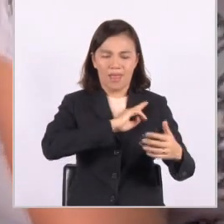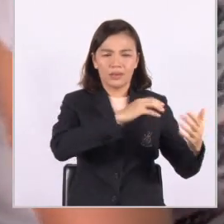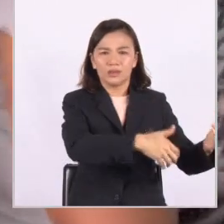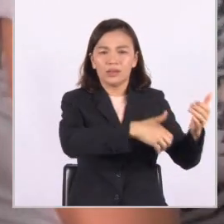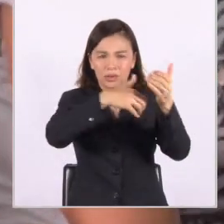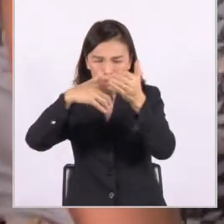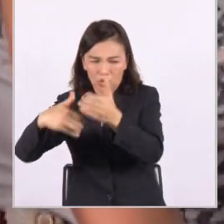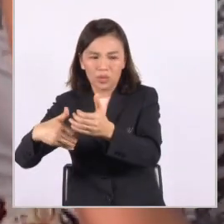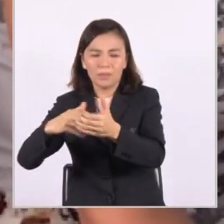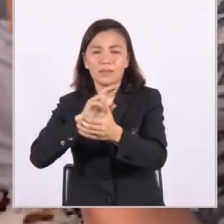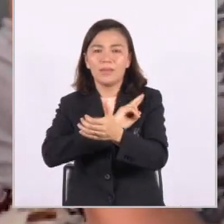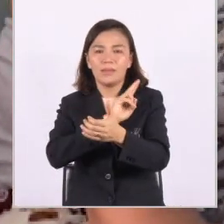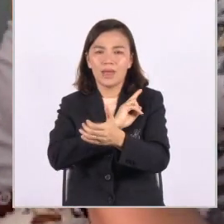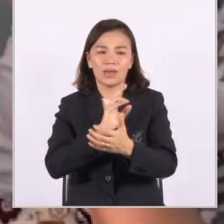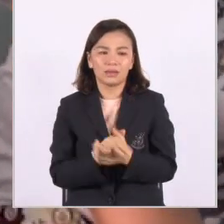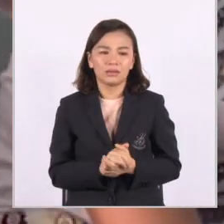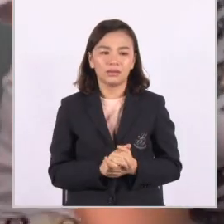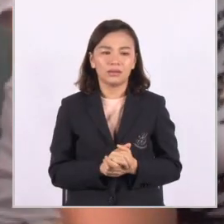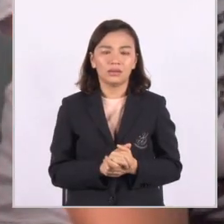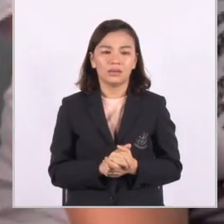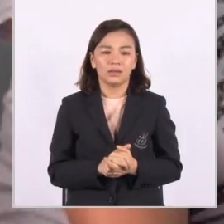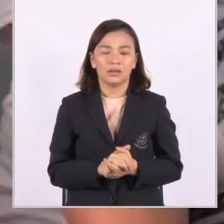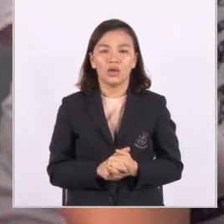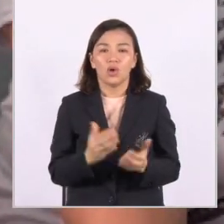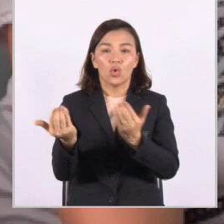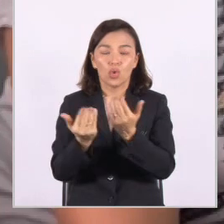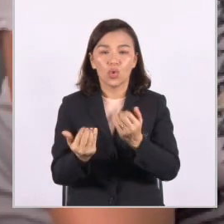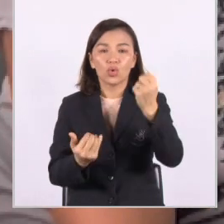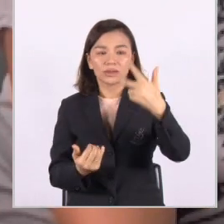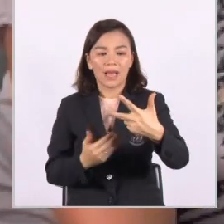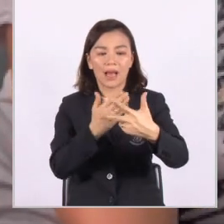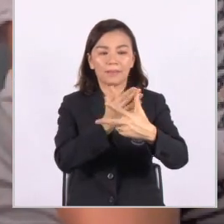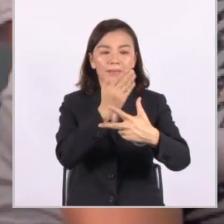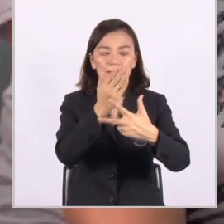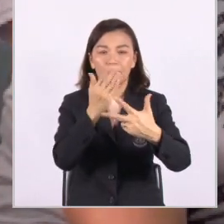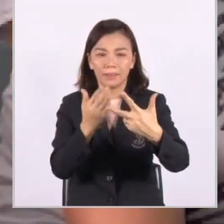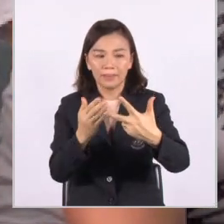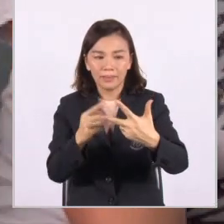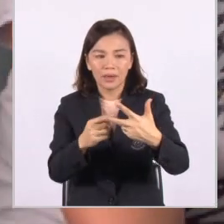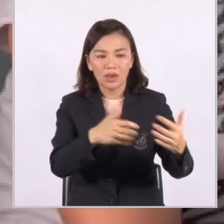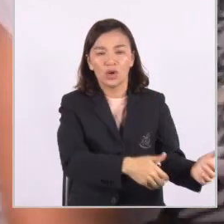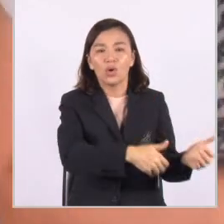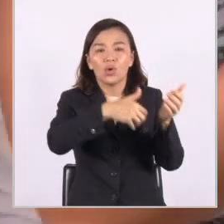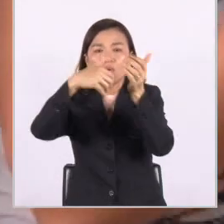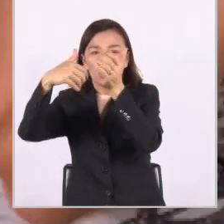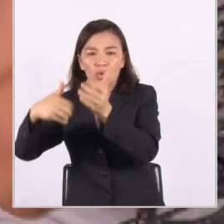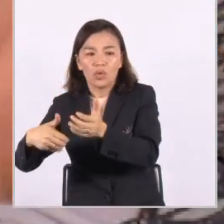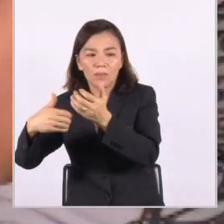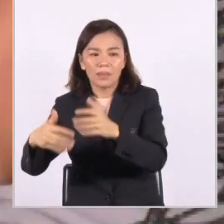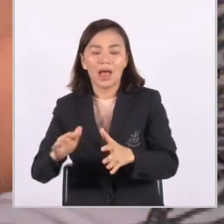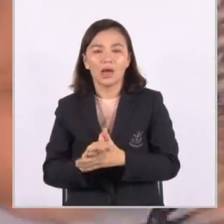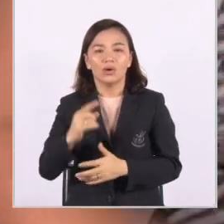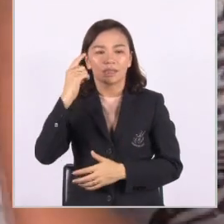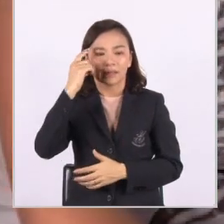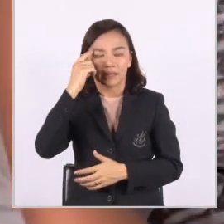นี่นะครับอ้ างว่าอุ้มลูกแล้วแต่ลูกคุณมี3คนน่ะแล้วก็อ้างว่าอุ้มลงมา2คน คือบอกว่าอุ้มมาแล้ว ไม่ได้ลืมน่าจะอุ้มคนโตกับคน